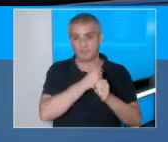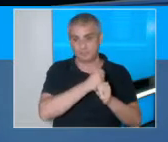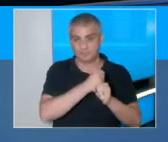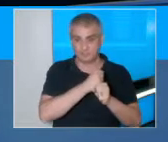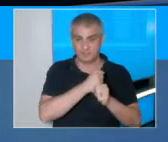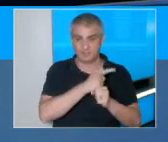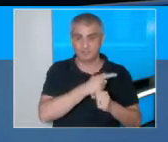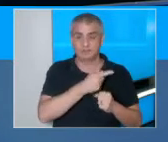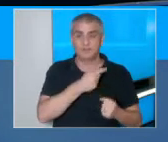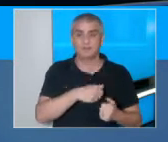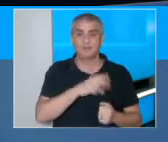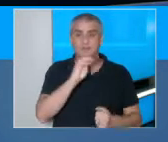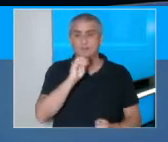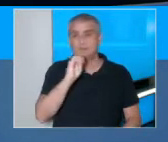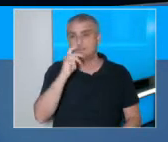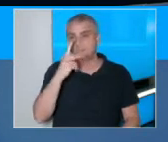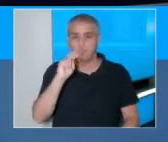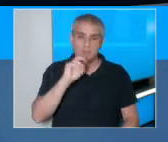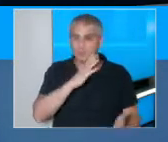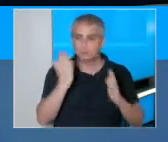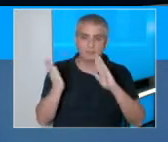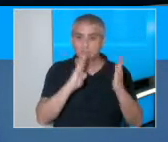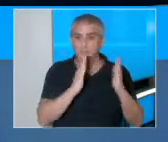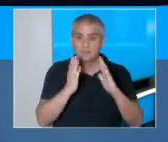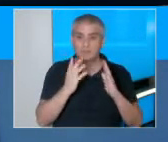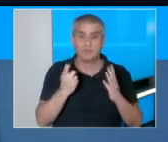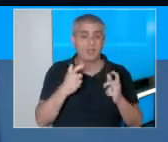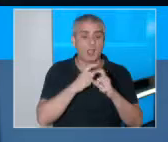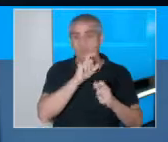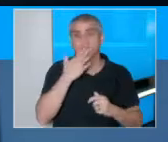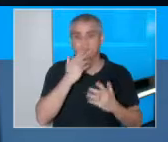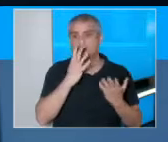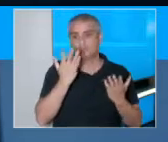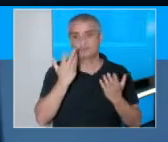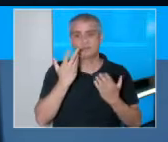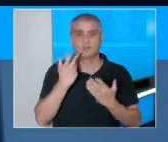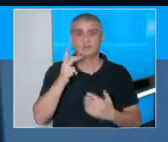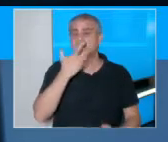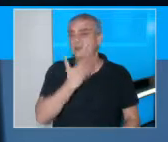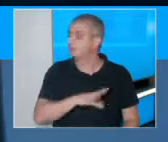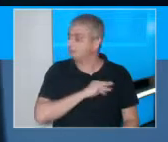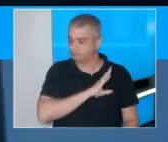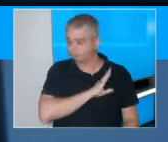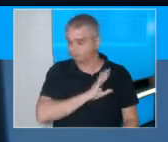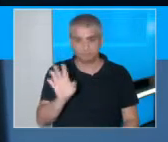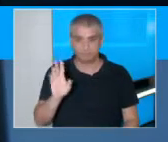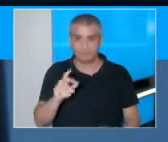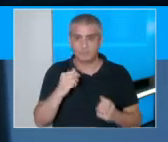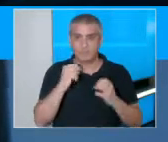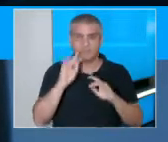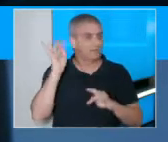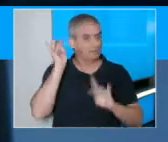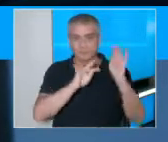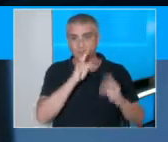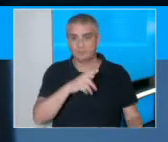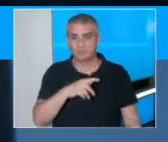אולי בנאדם סיים את מקלב, פינדרוס נע בין הכתבים. עכשיו, באגודת ישראל החלוקה הרבה יותר ברורה. ליצמן, יארג ועל יעבור, רפורמים,